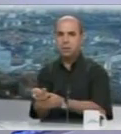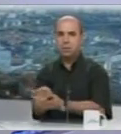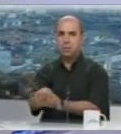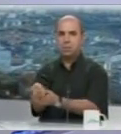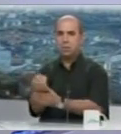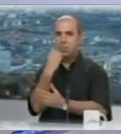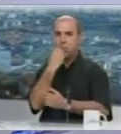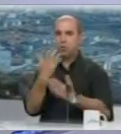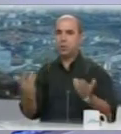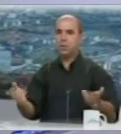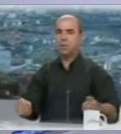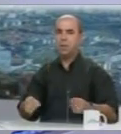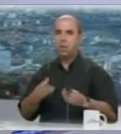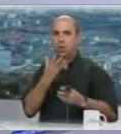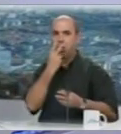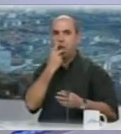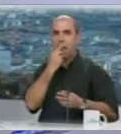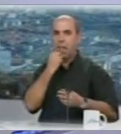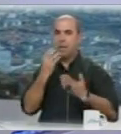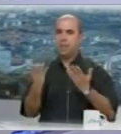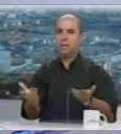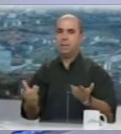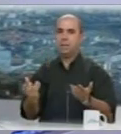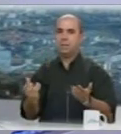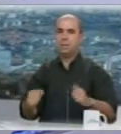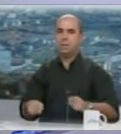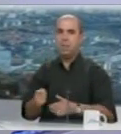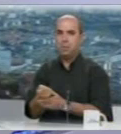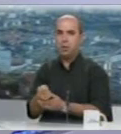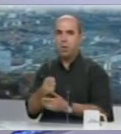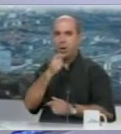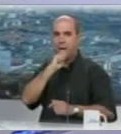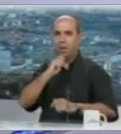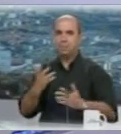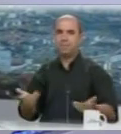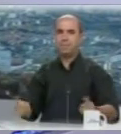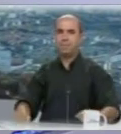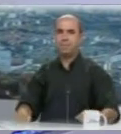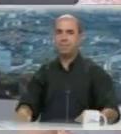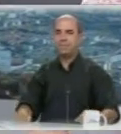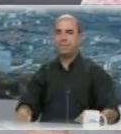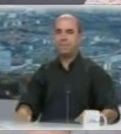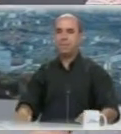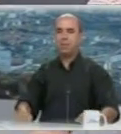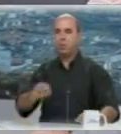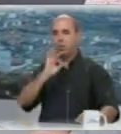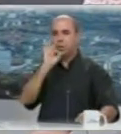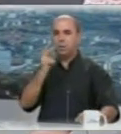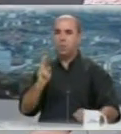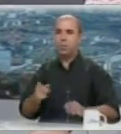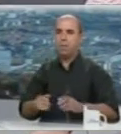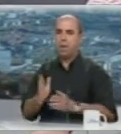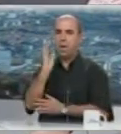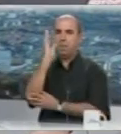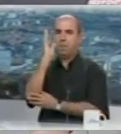ويقدروا يأكلوا أطباق رائعة من الشواء ومختلف المشويات. إذا هذا بالنسبة عندهم أيضا مقام مازال